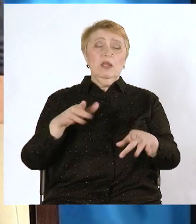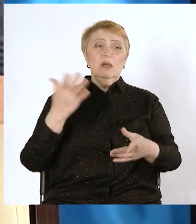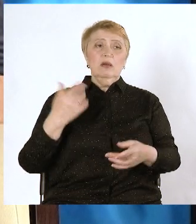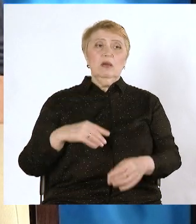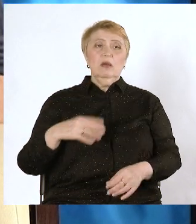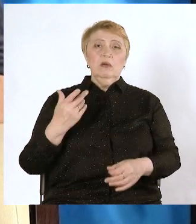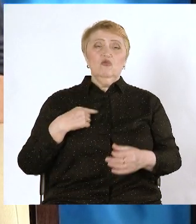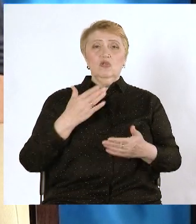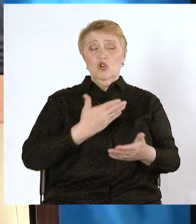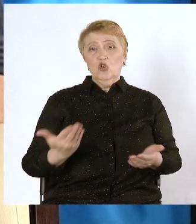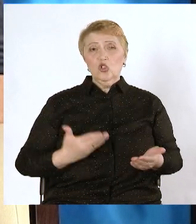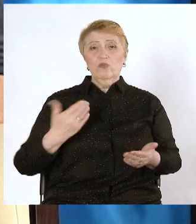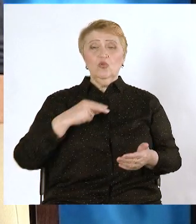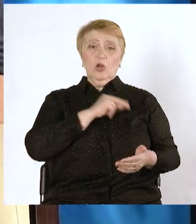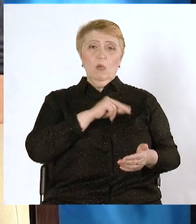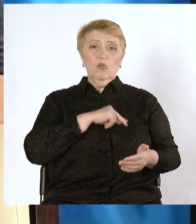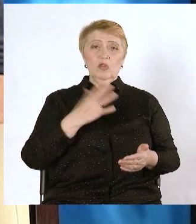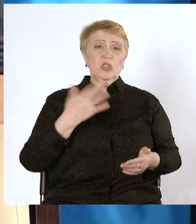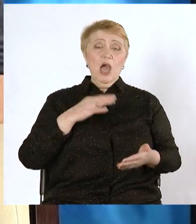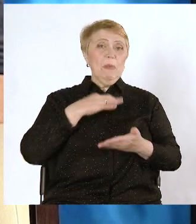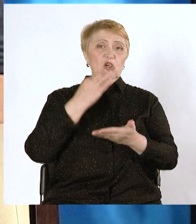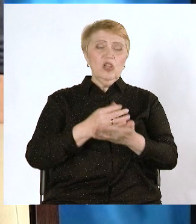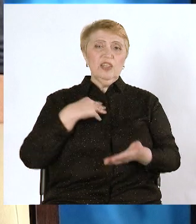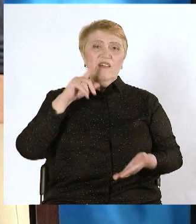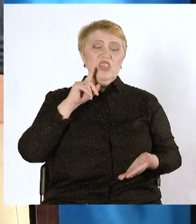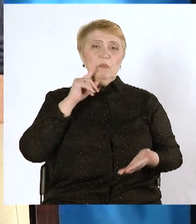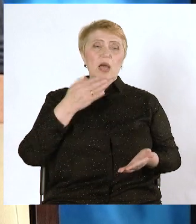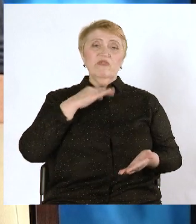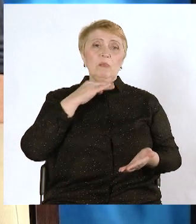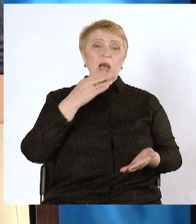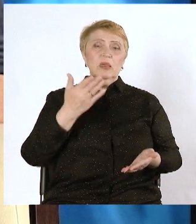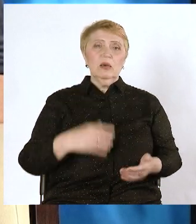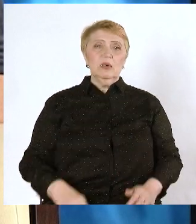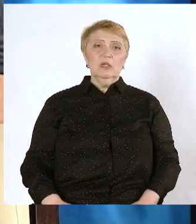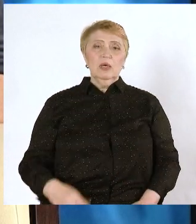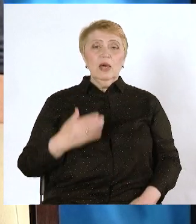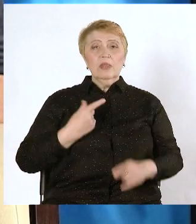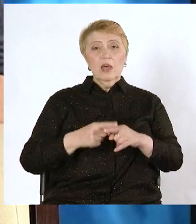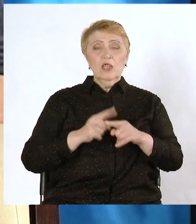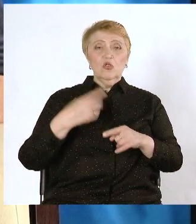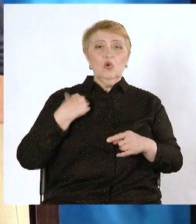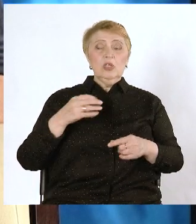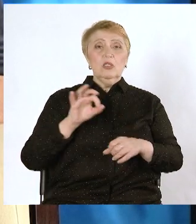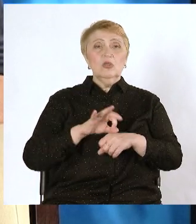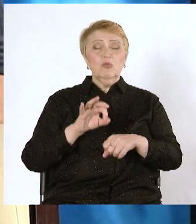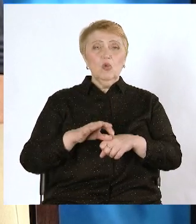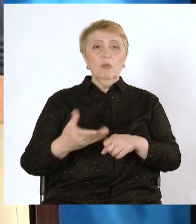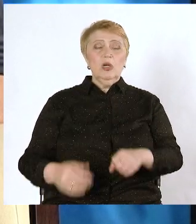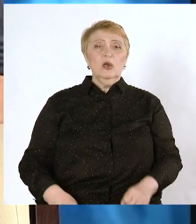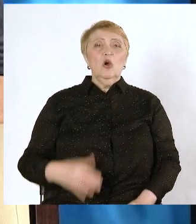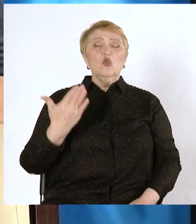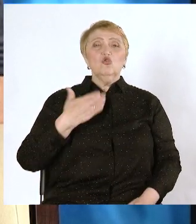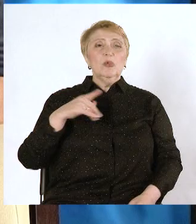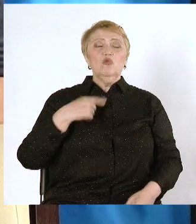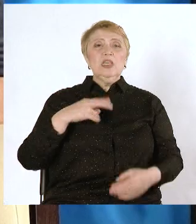своей мощным ритме работают и не обращают внимание на как будто быть такие пустяковые симптомы так вот чтобы не пропустить